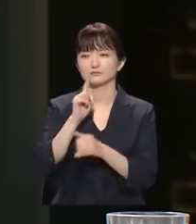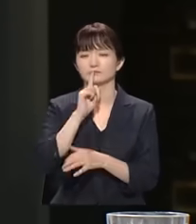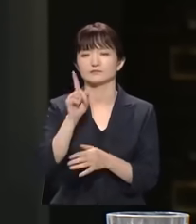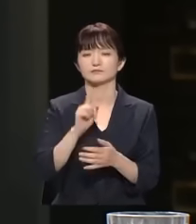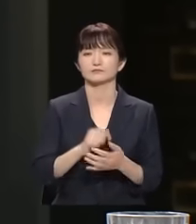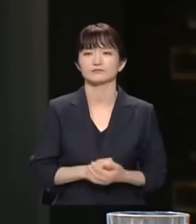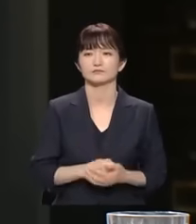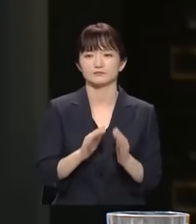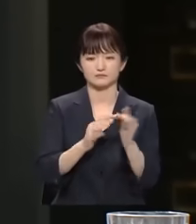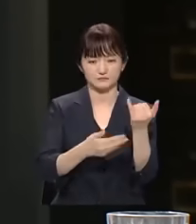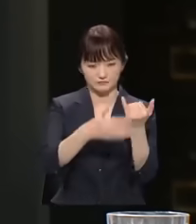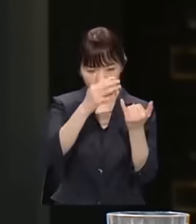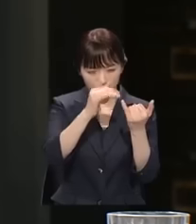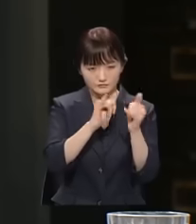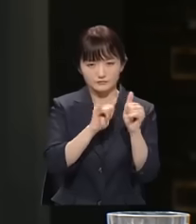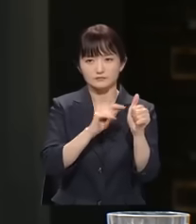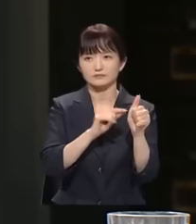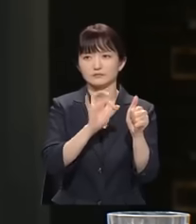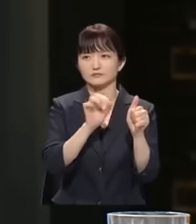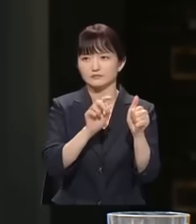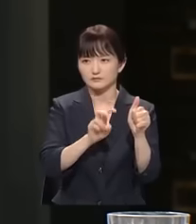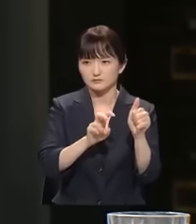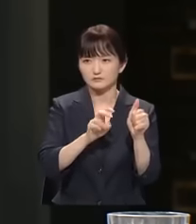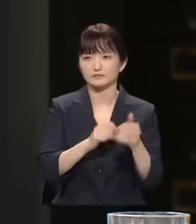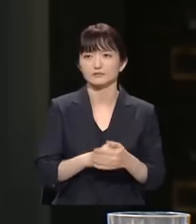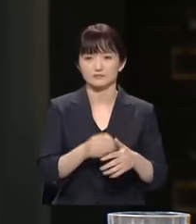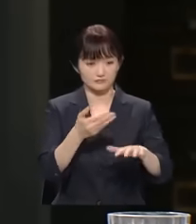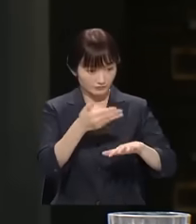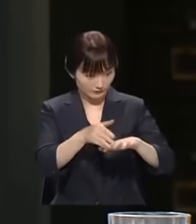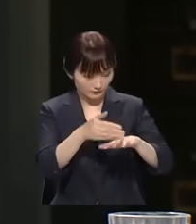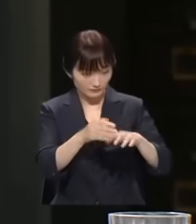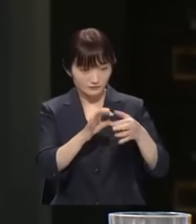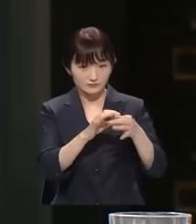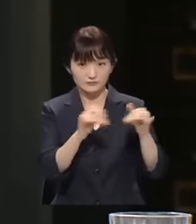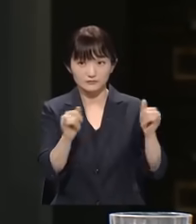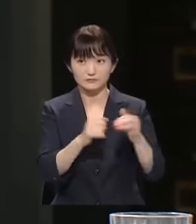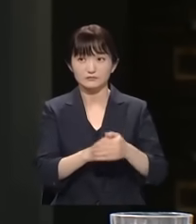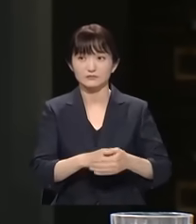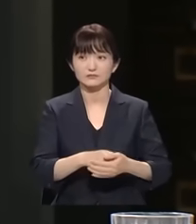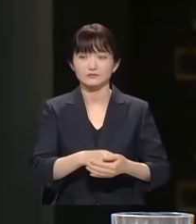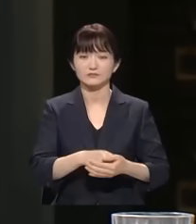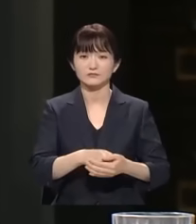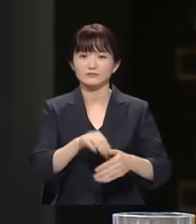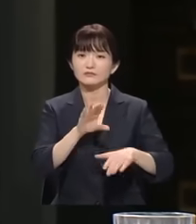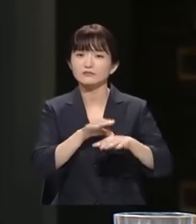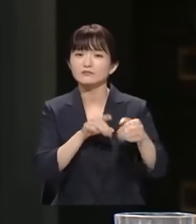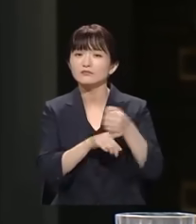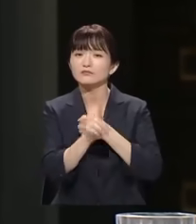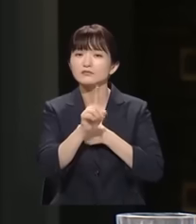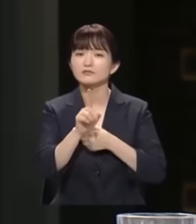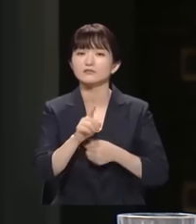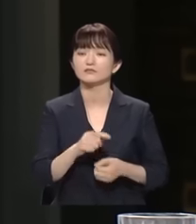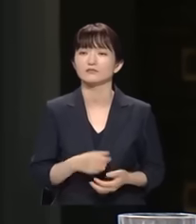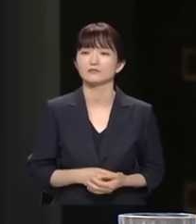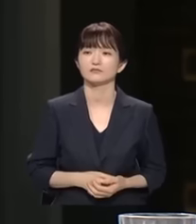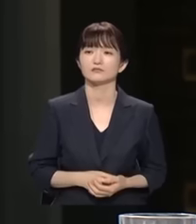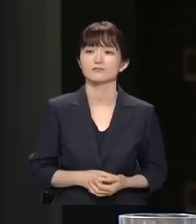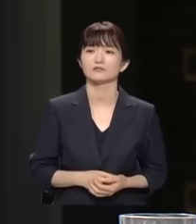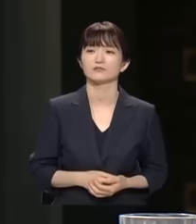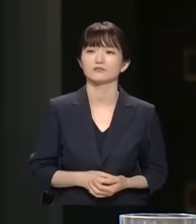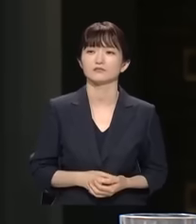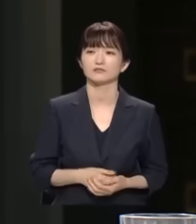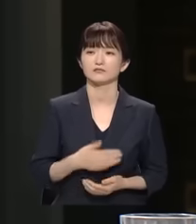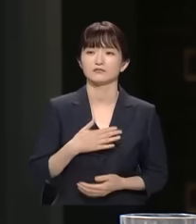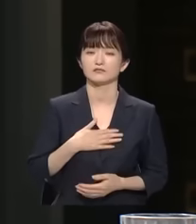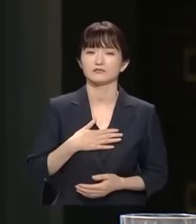조폭 나부랭이들 이런 걸 뭐 지금 보도하냐 전화하고 있냐 이렇게 말씀을 하시는데 제가 이제 마지막에